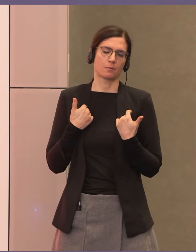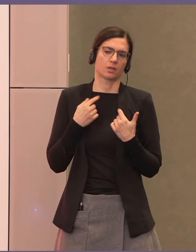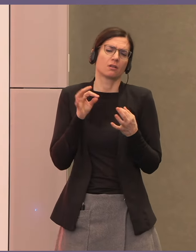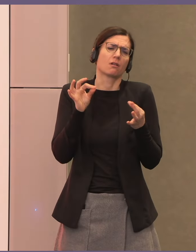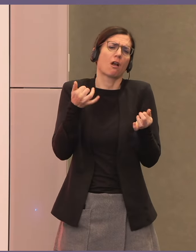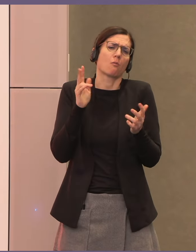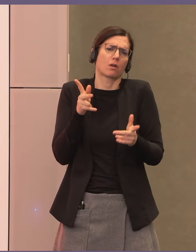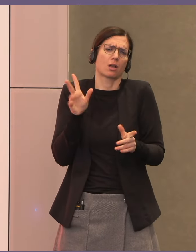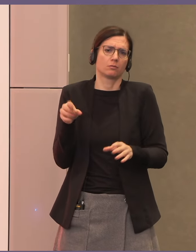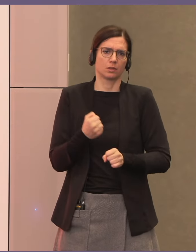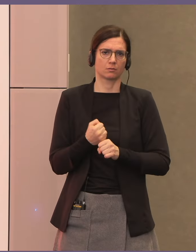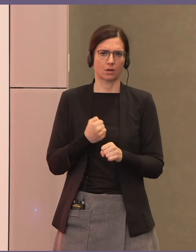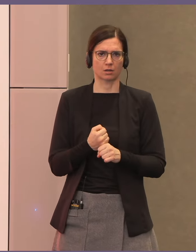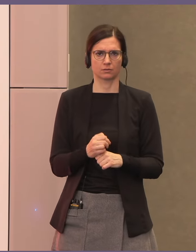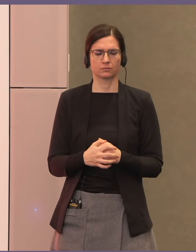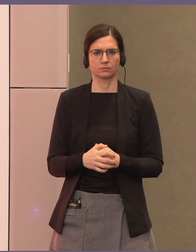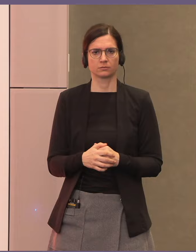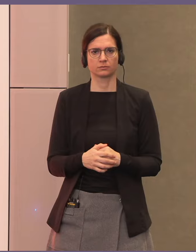teilnehmen können.